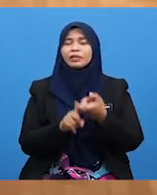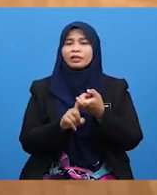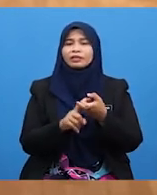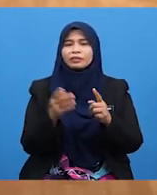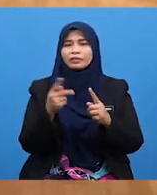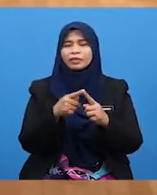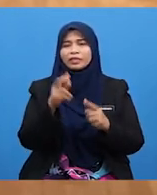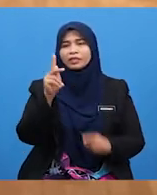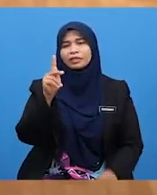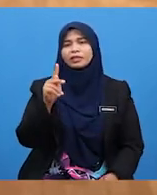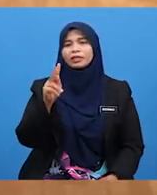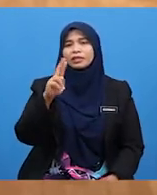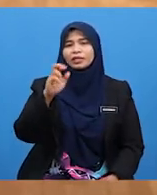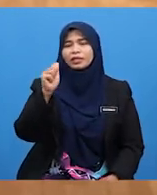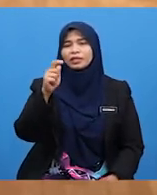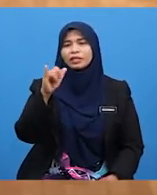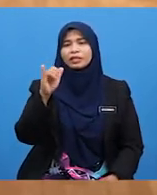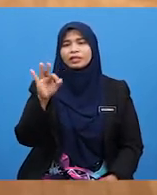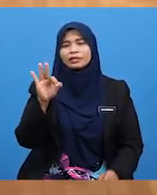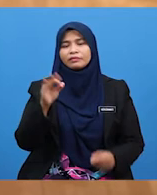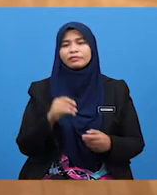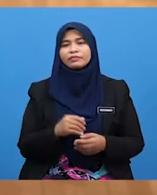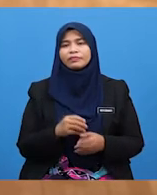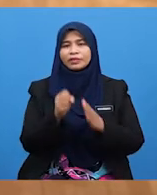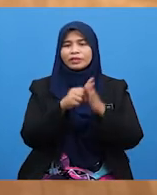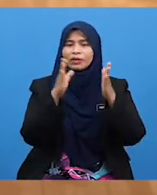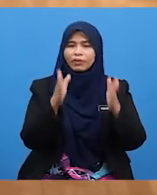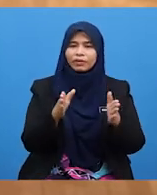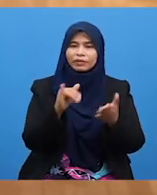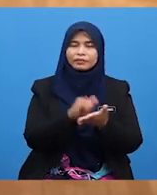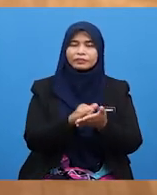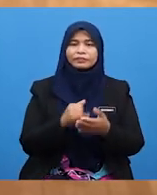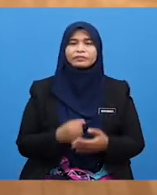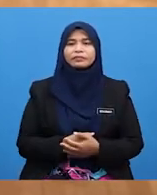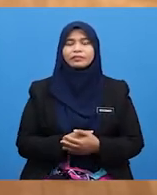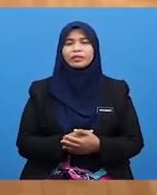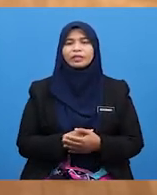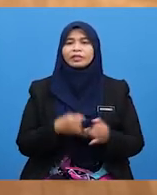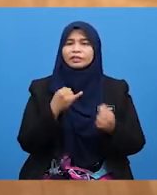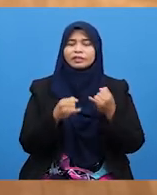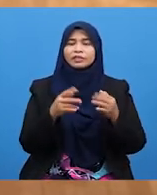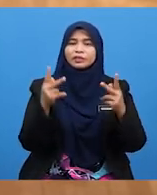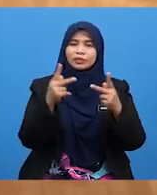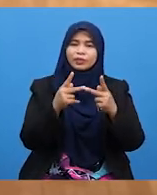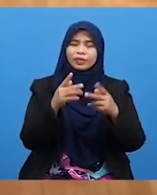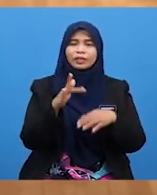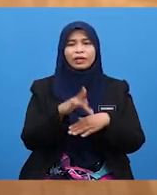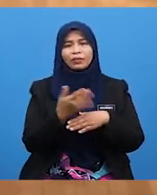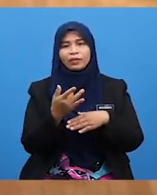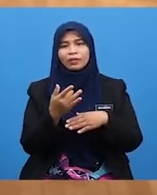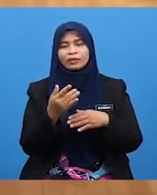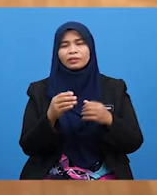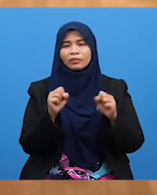itulah. Jika bersesuaian letak di awal frasa, kita letakkan di awal. Jika bersesuaian letak di akhir